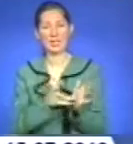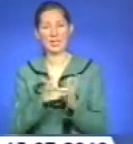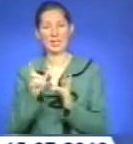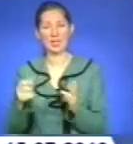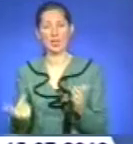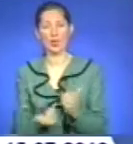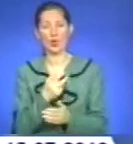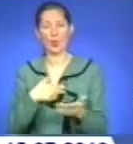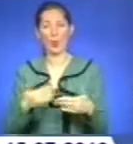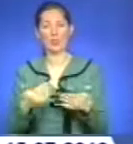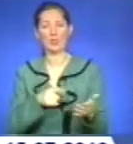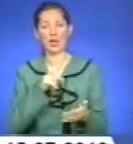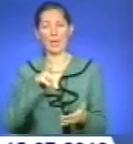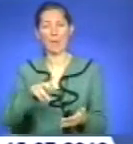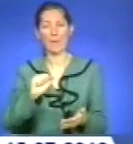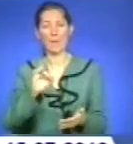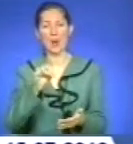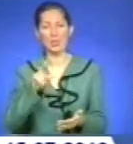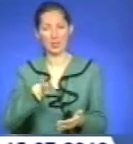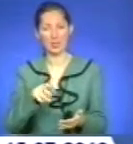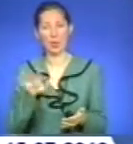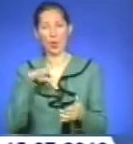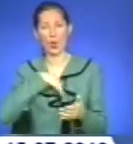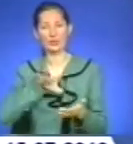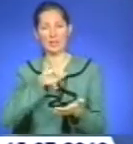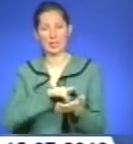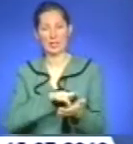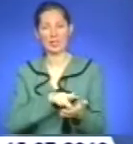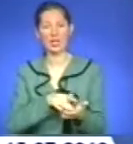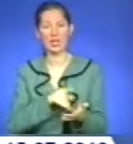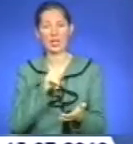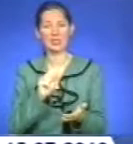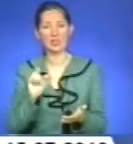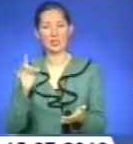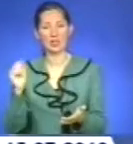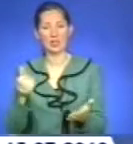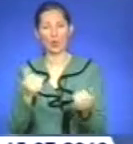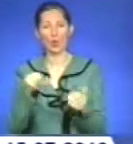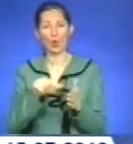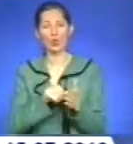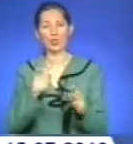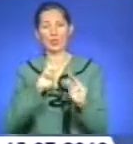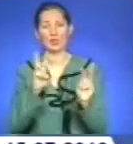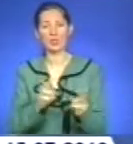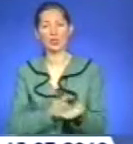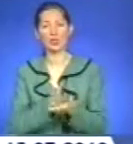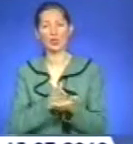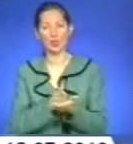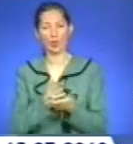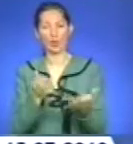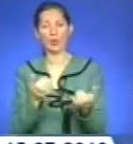духовного центру «Зарваниця», щоб взяти участь у святій літургії, прийняти тайну святої сповіді та причастя, очистити